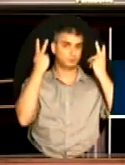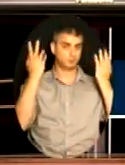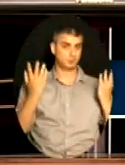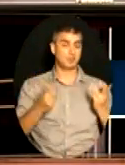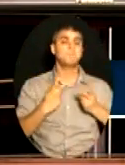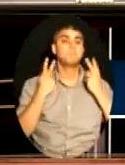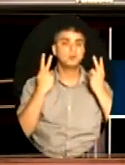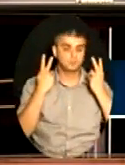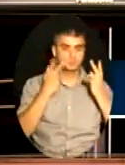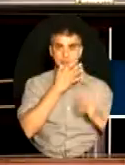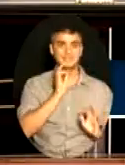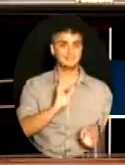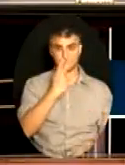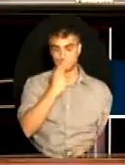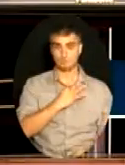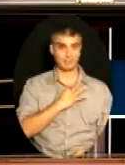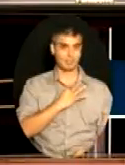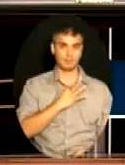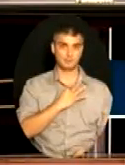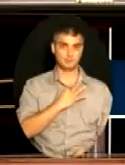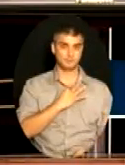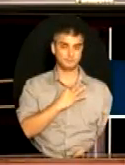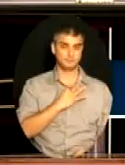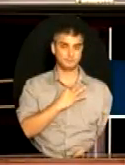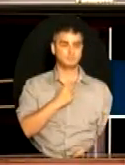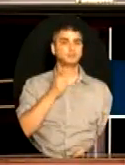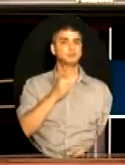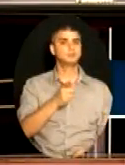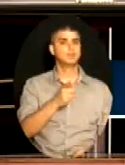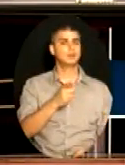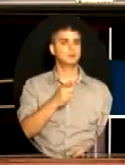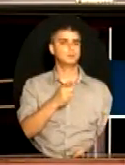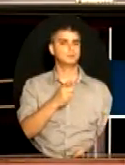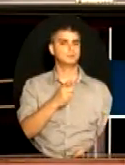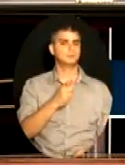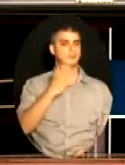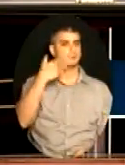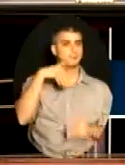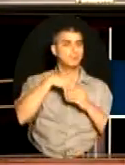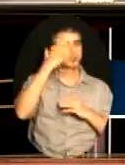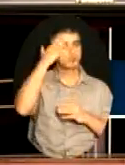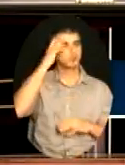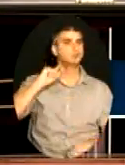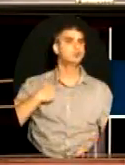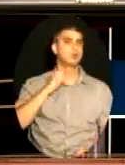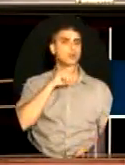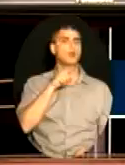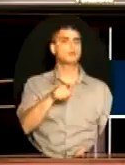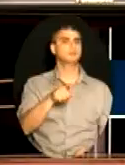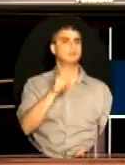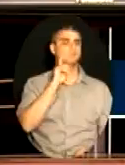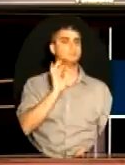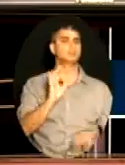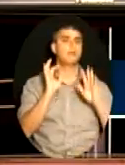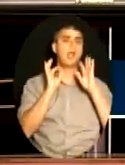המשמעות הרצינית בעיניי, שהיא למעשה בתודעה שאנחנו קוראים להם